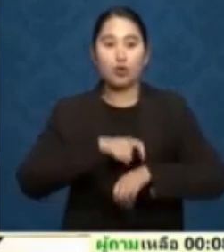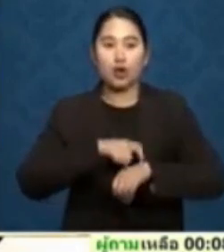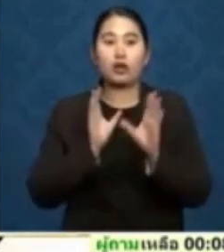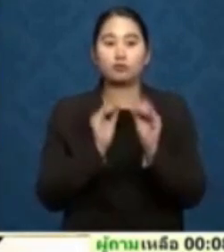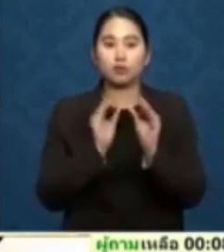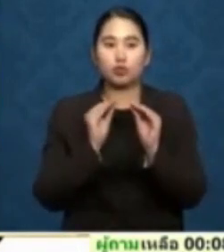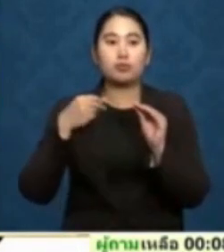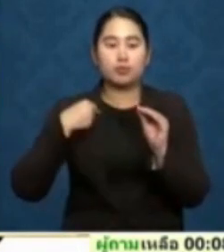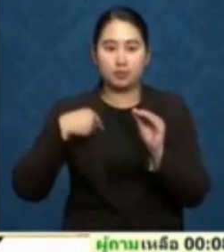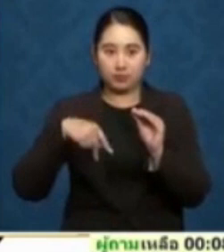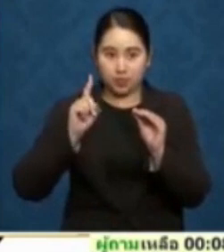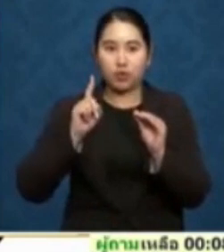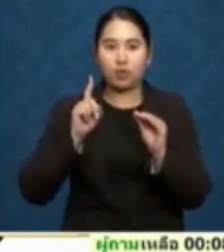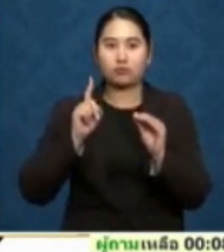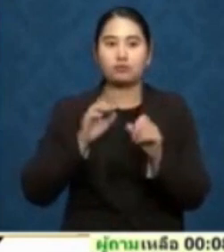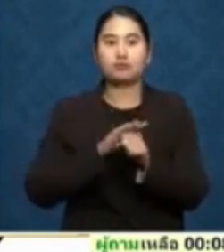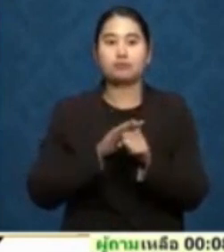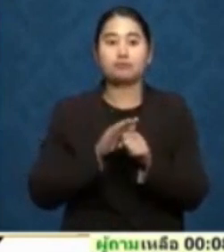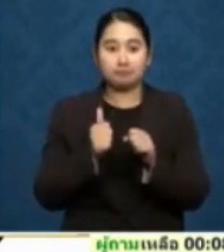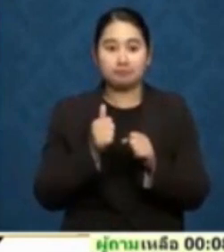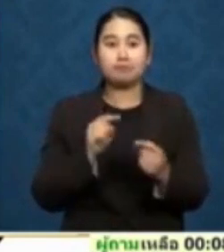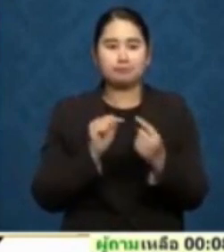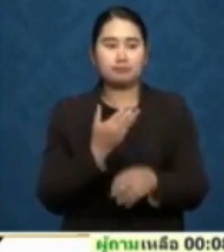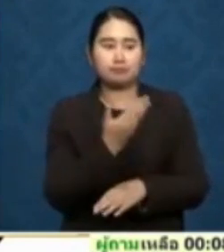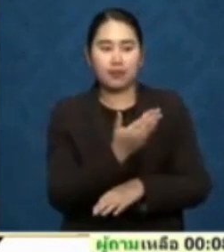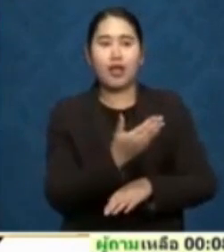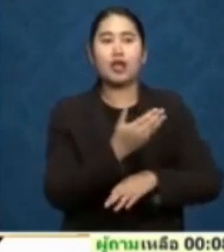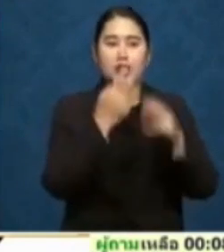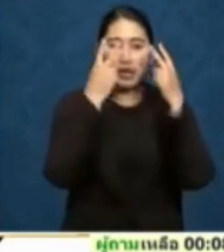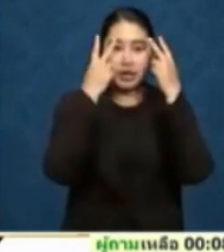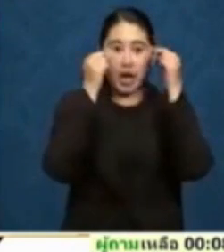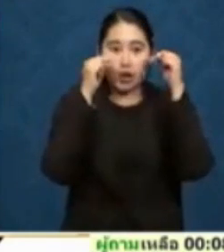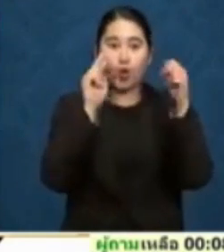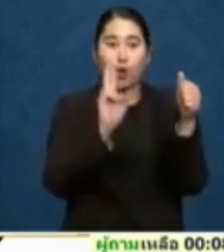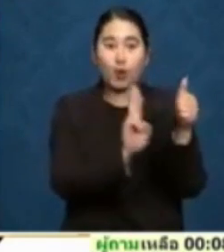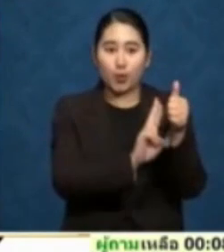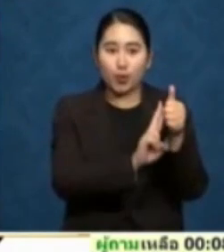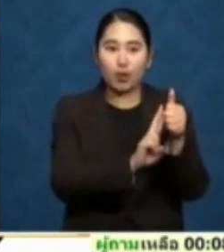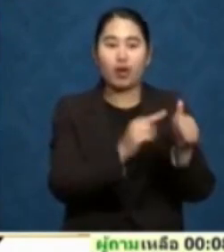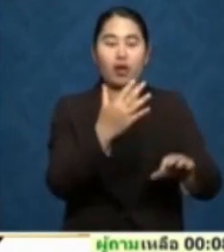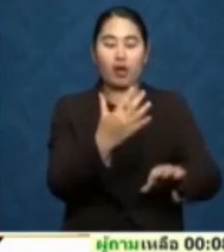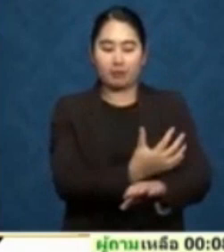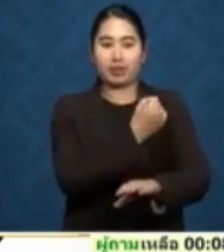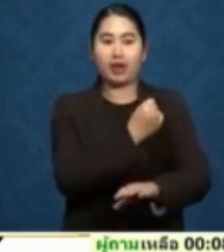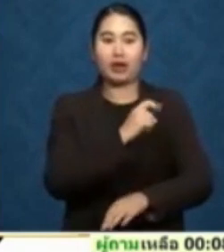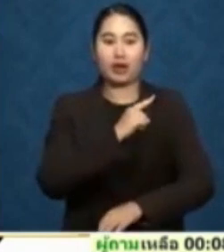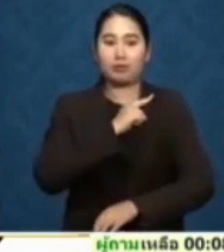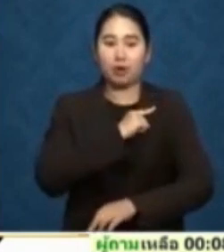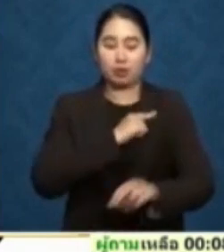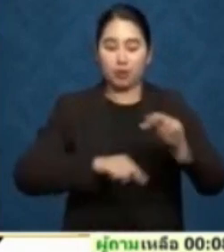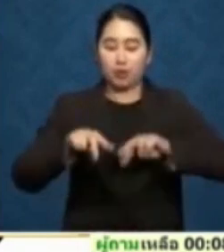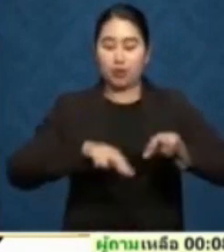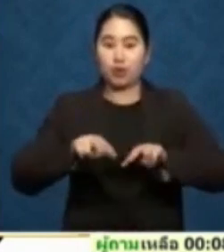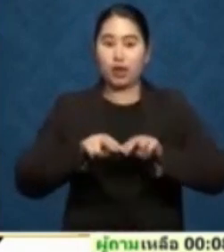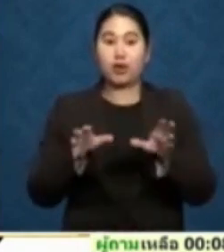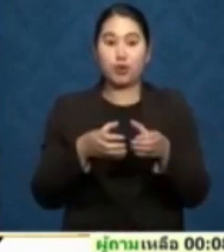สุดประเด็นคือท่านเป็นรองนายกรัฐมนตรีนะครับท่านมีอำนาจหน้าที่ดูแลกำกับหน่วยงานราช